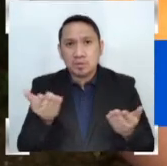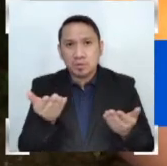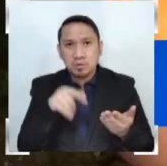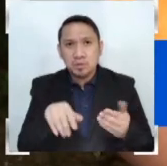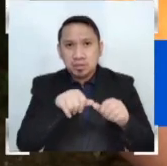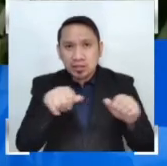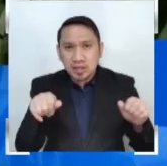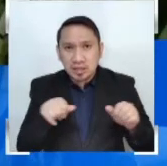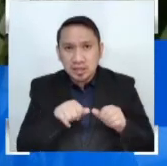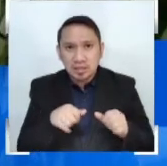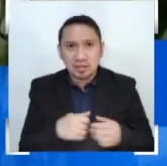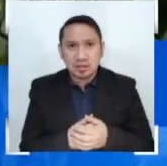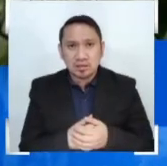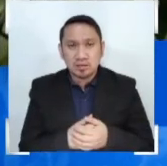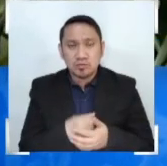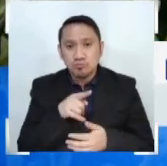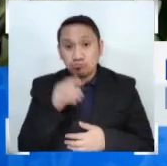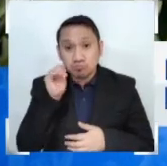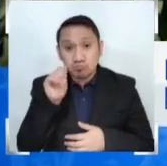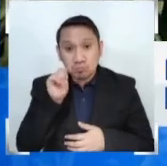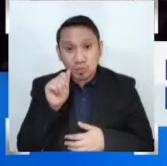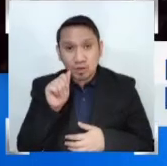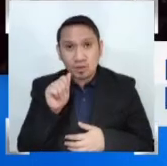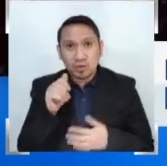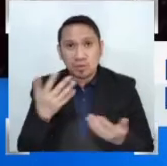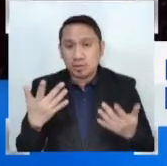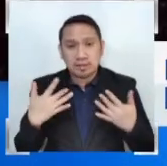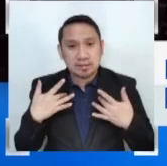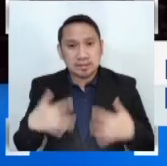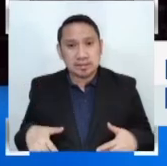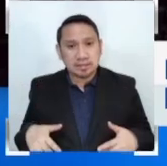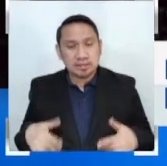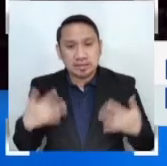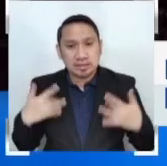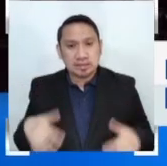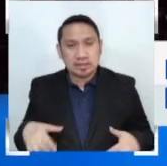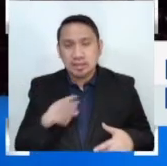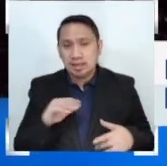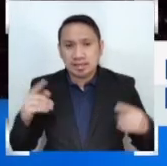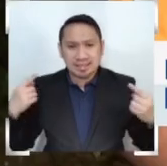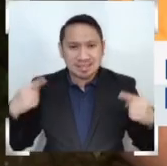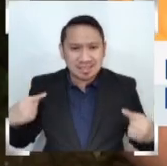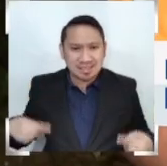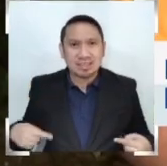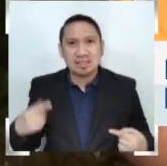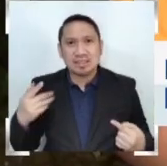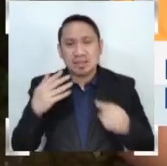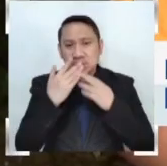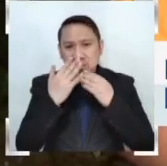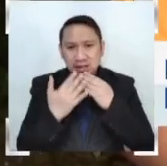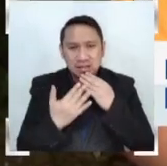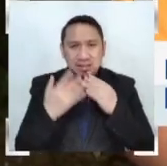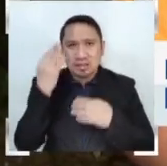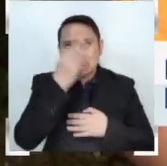na yung biktima po ay wala nang saplot ang pambaba. At may mga sugat po at may duguan ng kanyang mukha. Nung pinacheck po natin